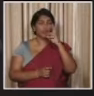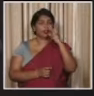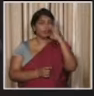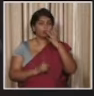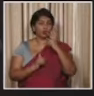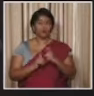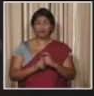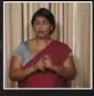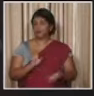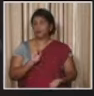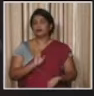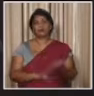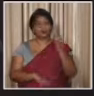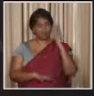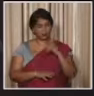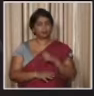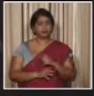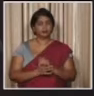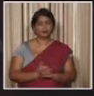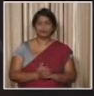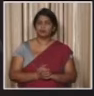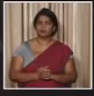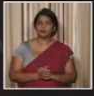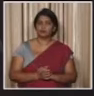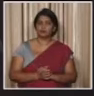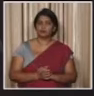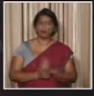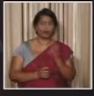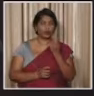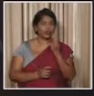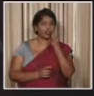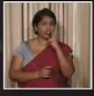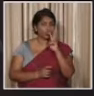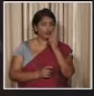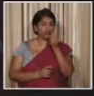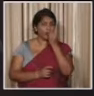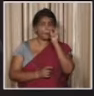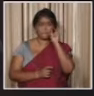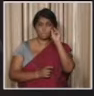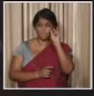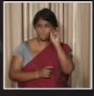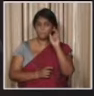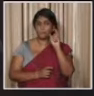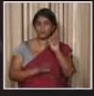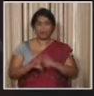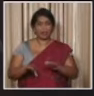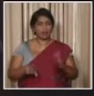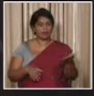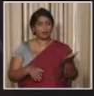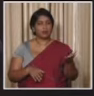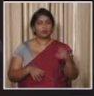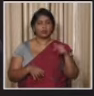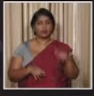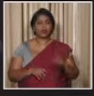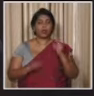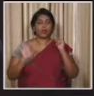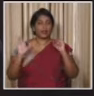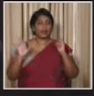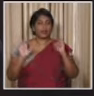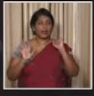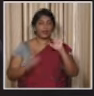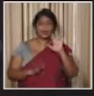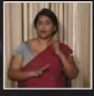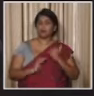3 ගුණයකින් භාණ්ඩ හා සේවාවන් වල මිල ඉහළ ගියා. රුපියල් 12ට කාපු විතරේ ජනතාව දරුවෝ ඒක රුපියල් 60ක්